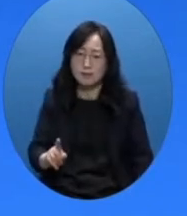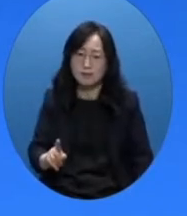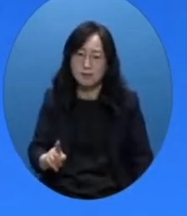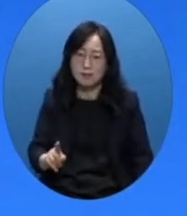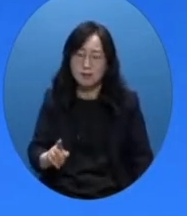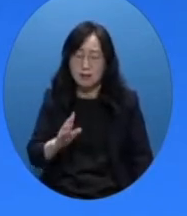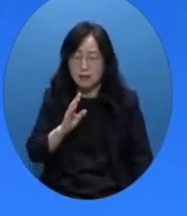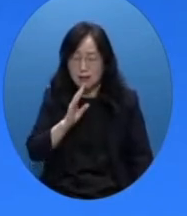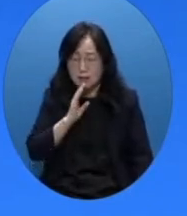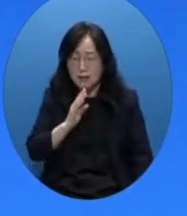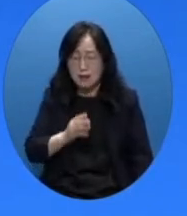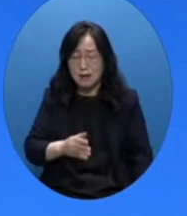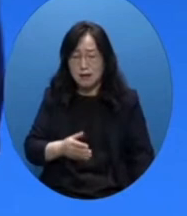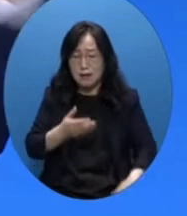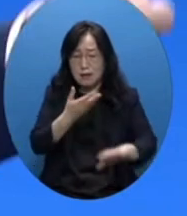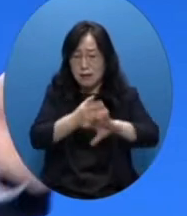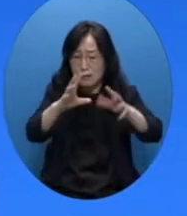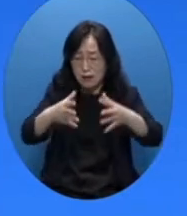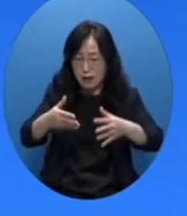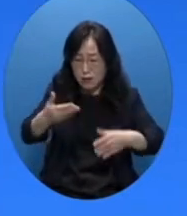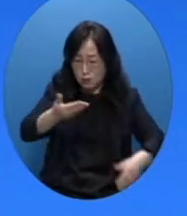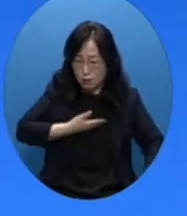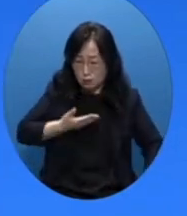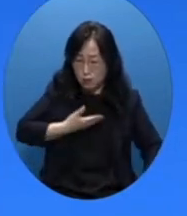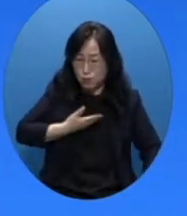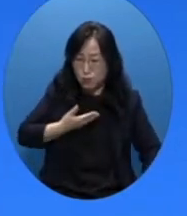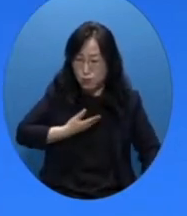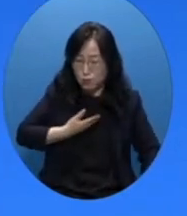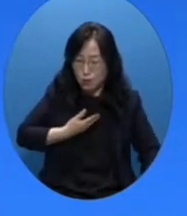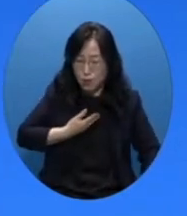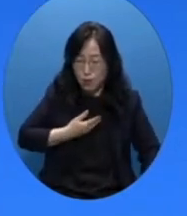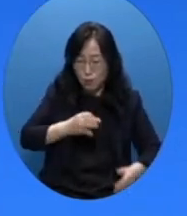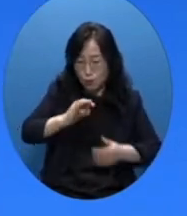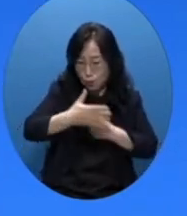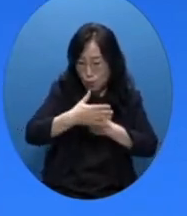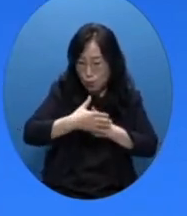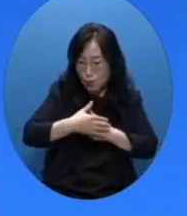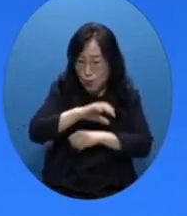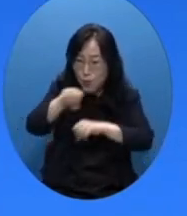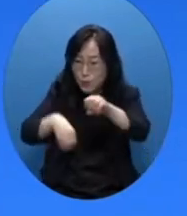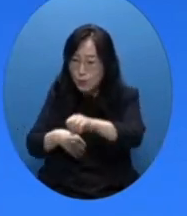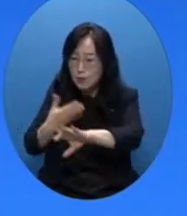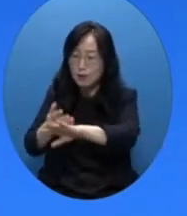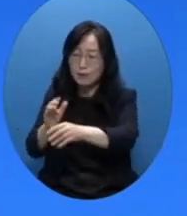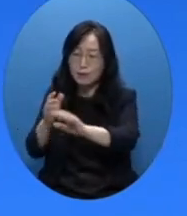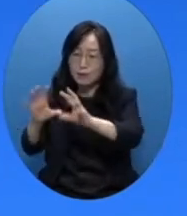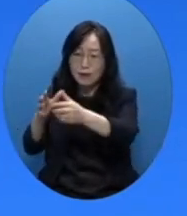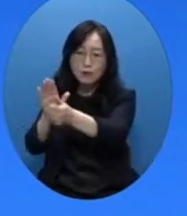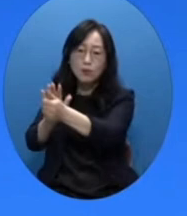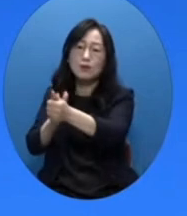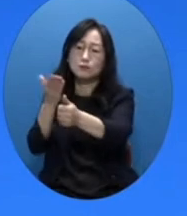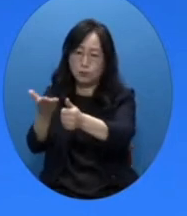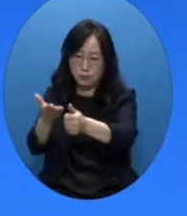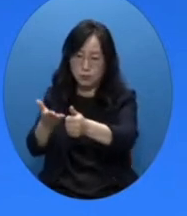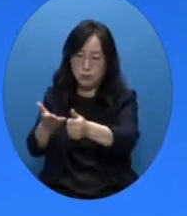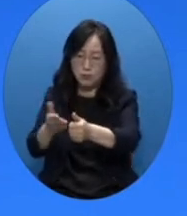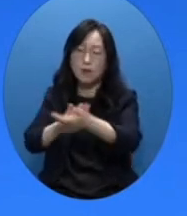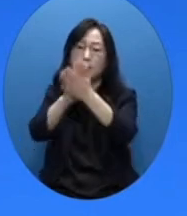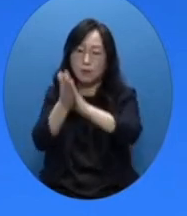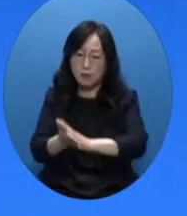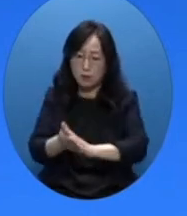원조 받는 나라에서 유일하게 남을 원조하는 나라로 바뀐 나라가 우리 대한민국인데, 주님, 우리의 마음 자세는